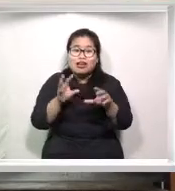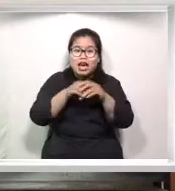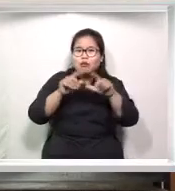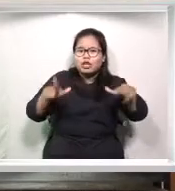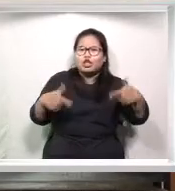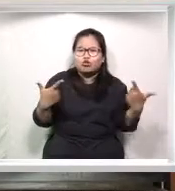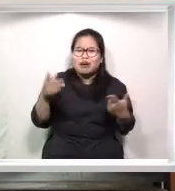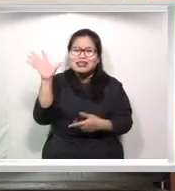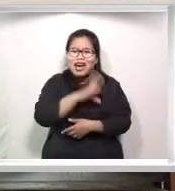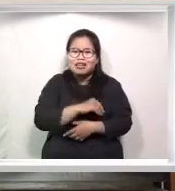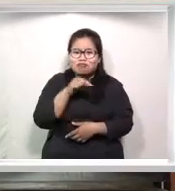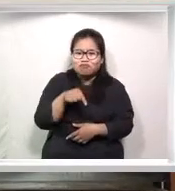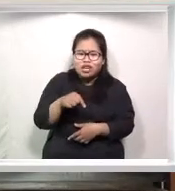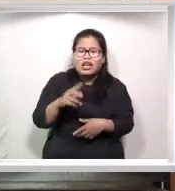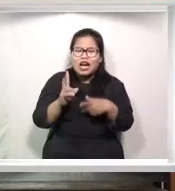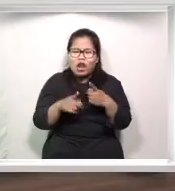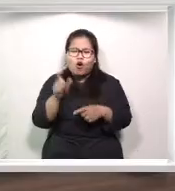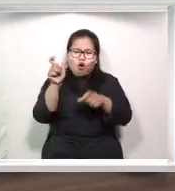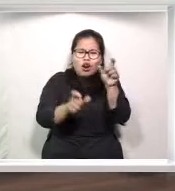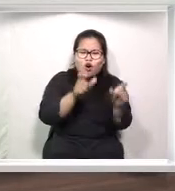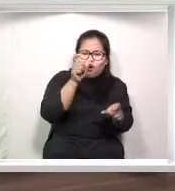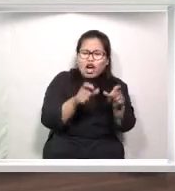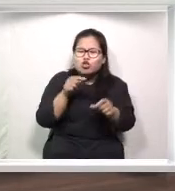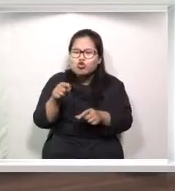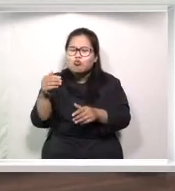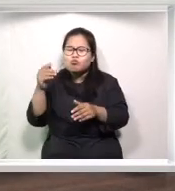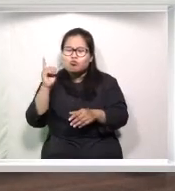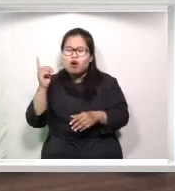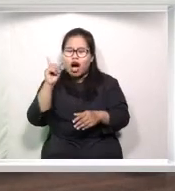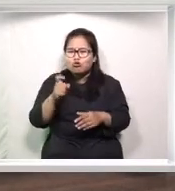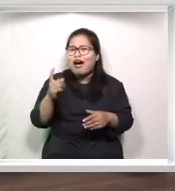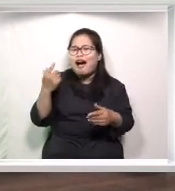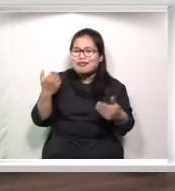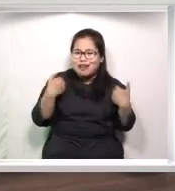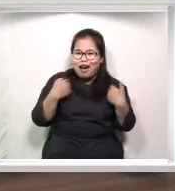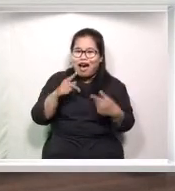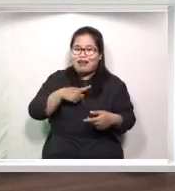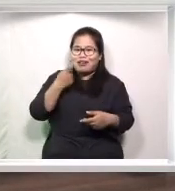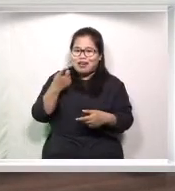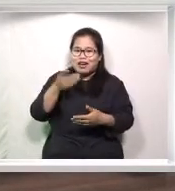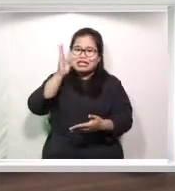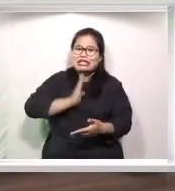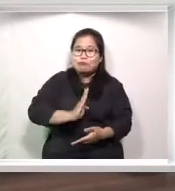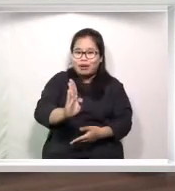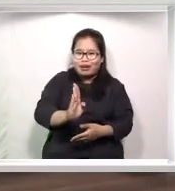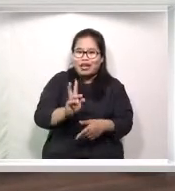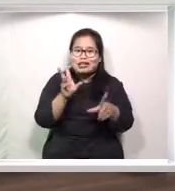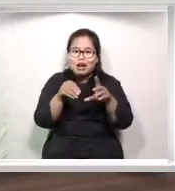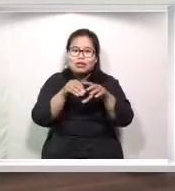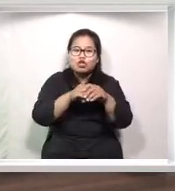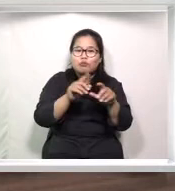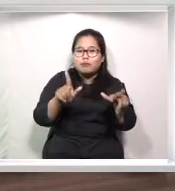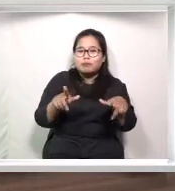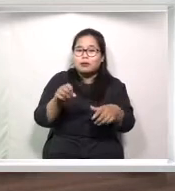Dalam kehidupan sehari-hari, setiap orang harus memiliki rasa disiplin dalam kehidupan berbangsa dan